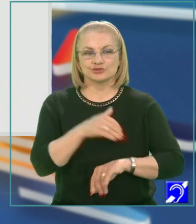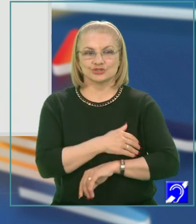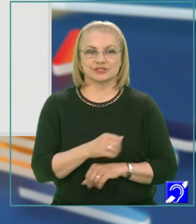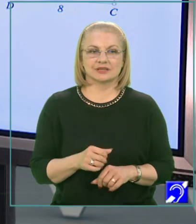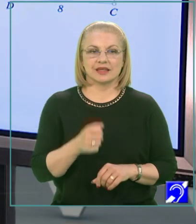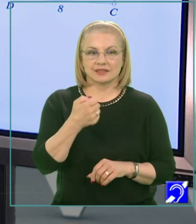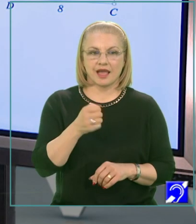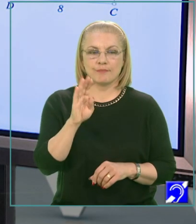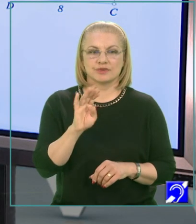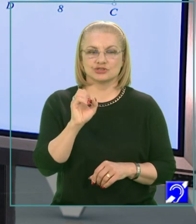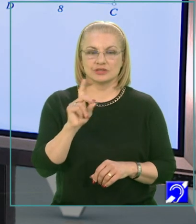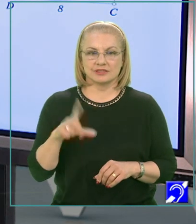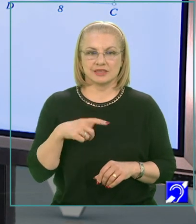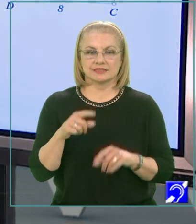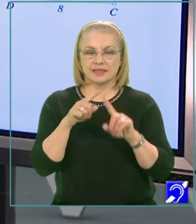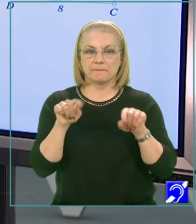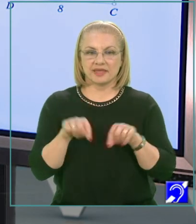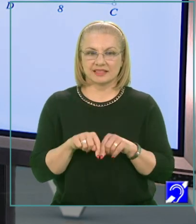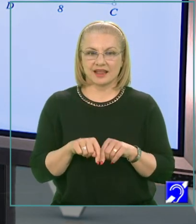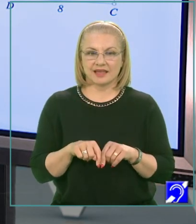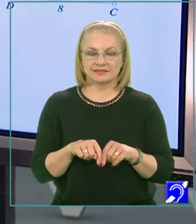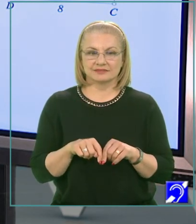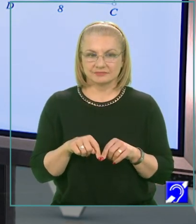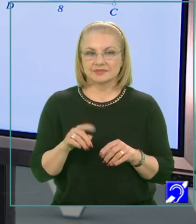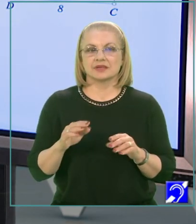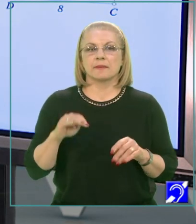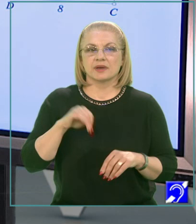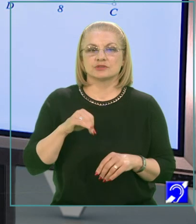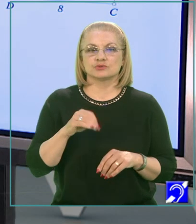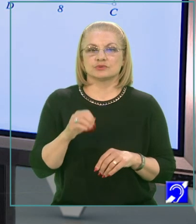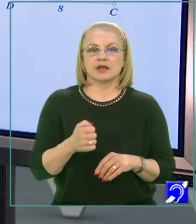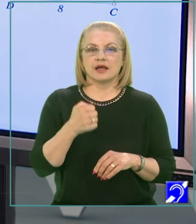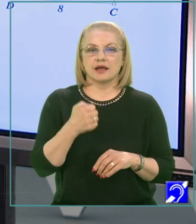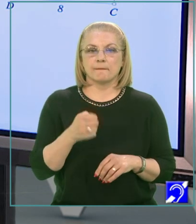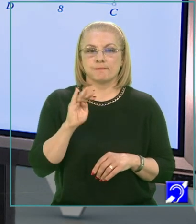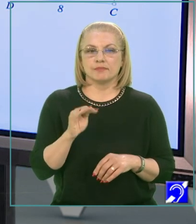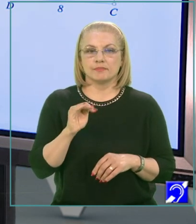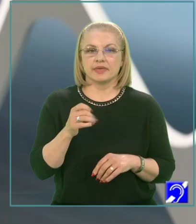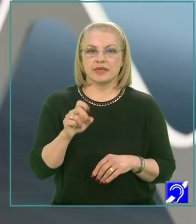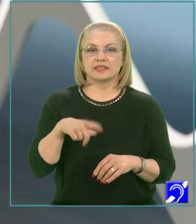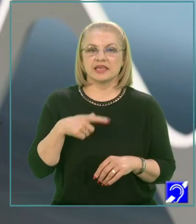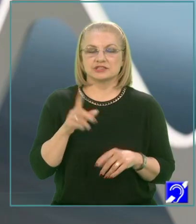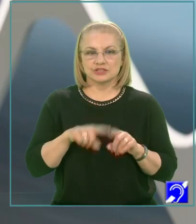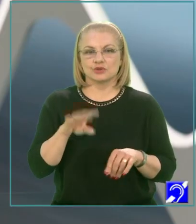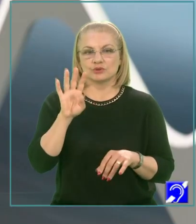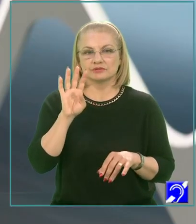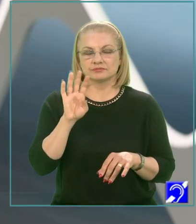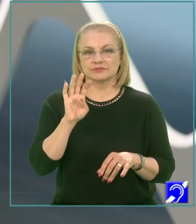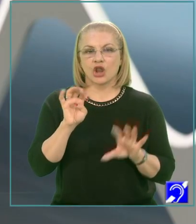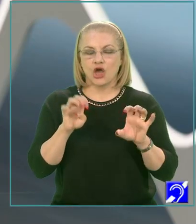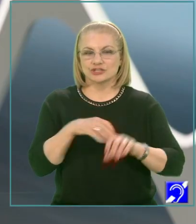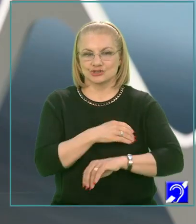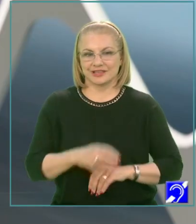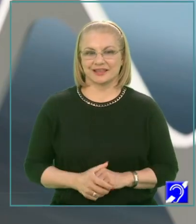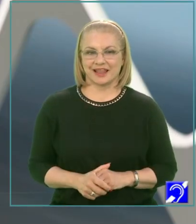e pătrat. Măsura unghiului BAD are 90 de grade. Cumulând aceste trei